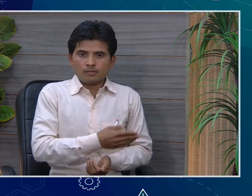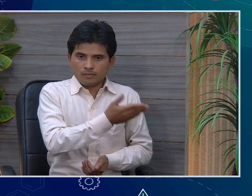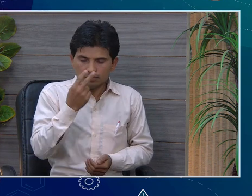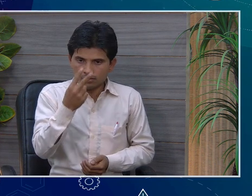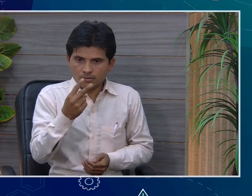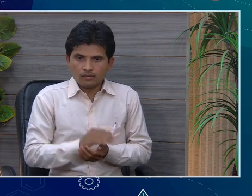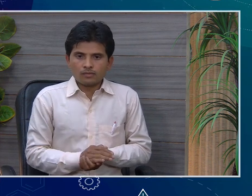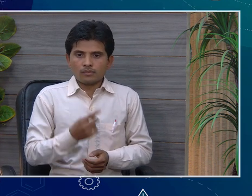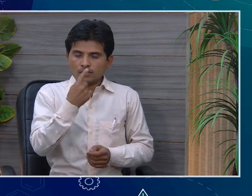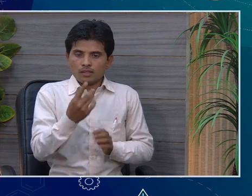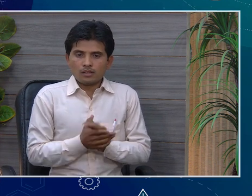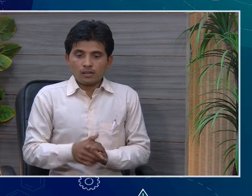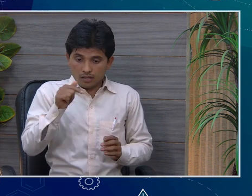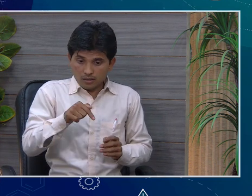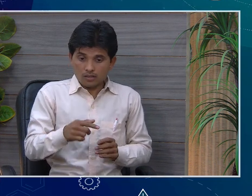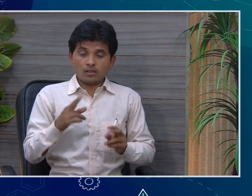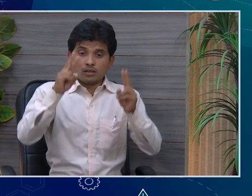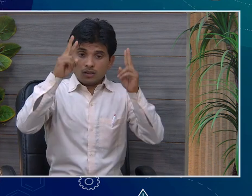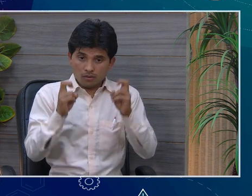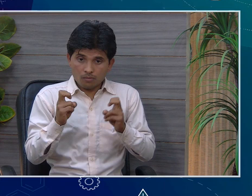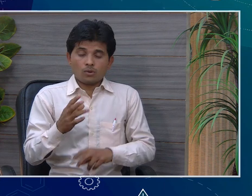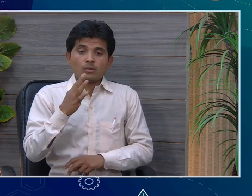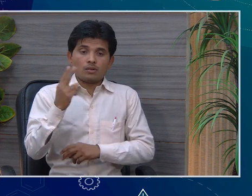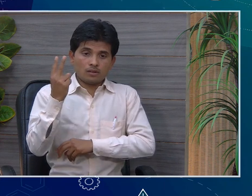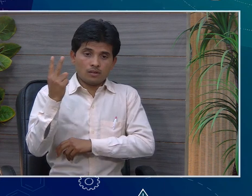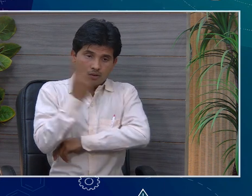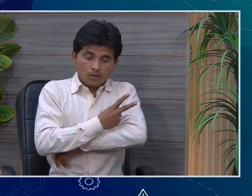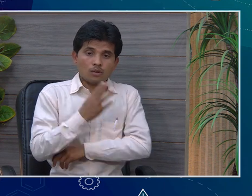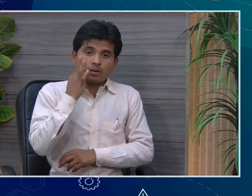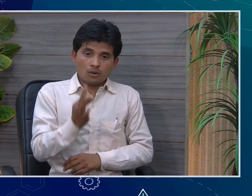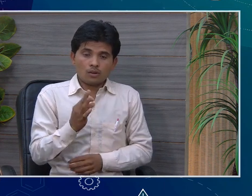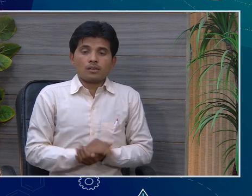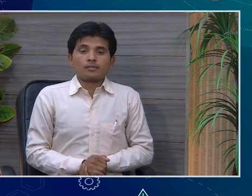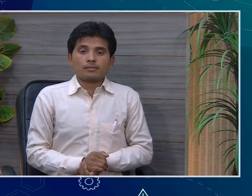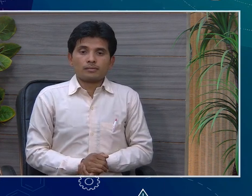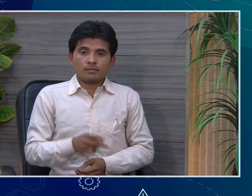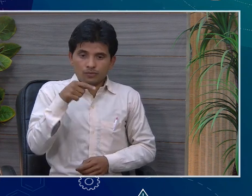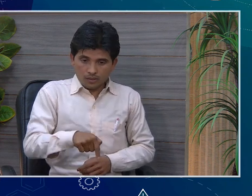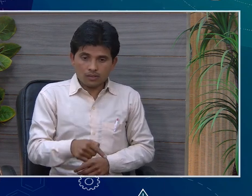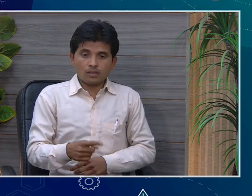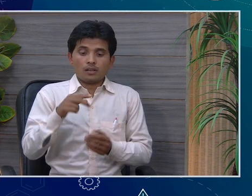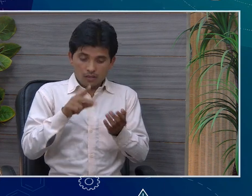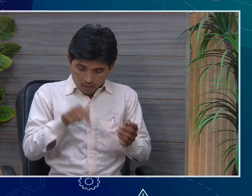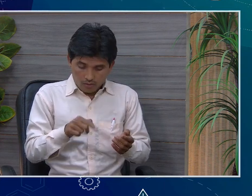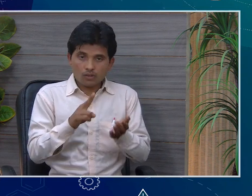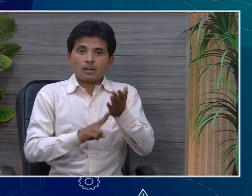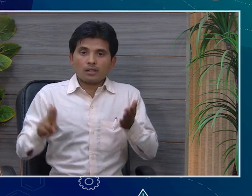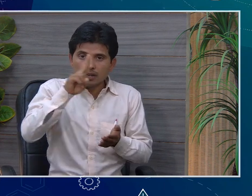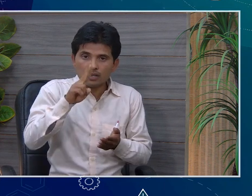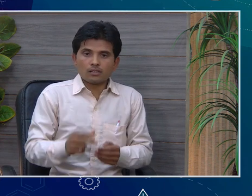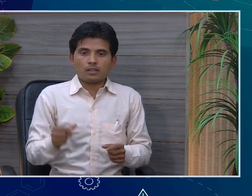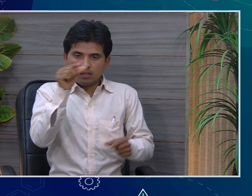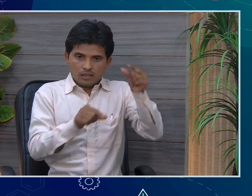वालों का बता दें कि आज का हमारा यह सेक्शन बहुत ही खास है कि आज एक खास दिन एक विशेष टीम ने आज राष्ट्रीय विज्ञान दिवस यानी कि